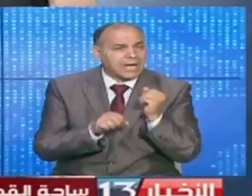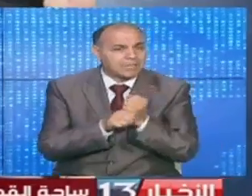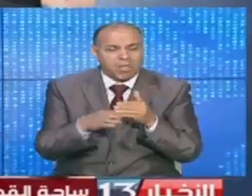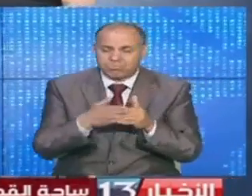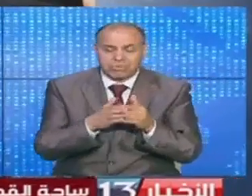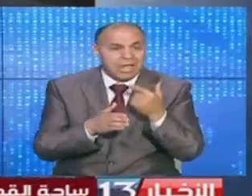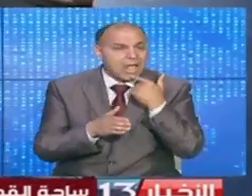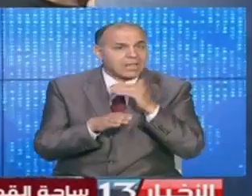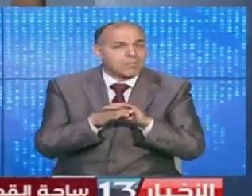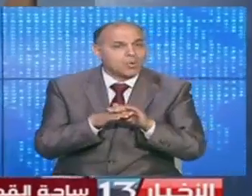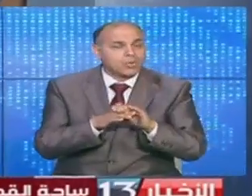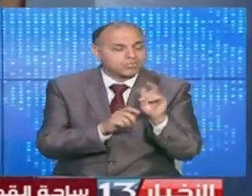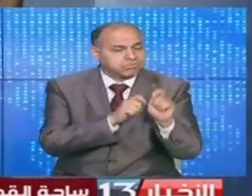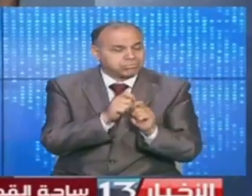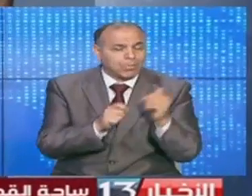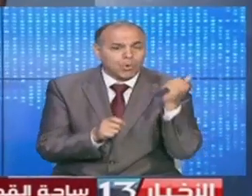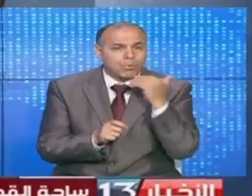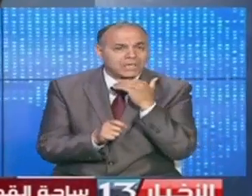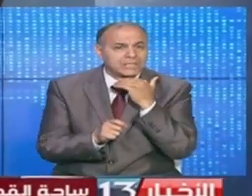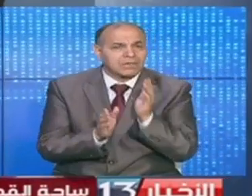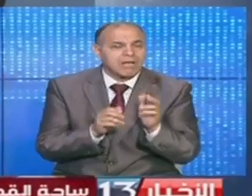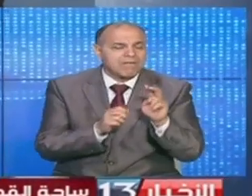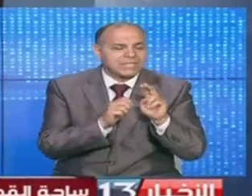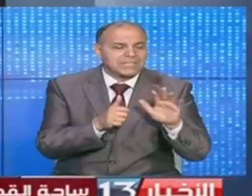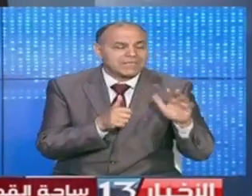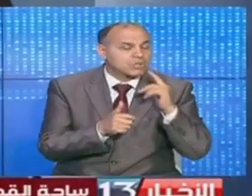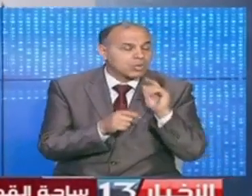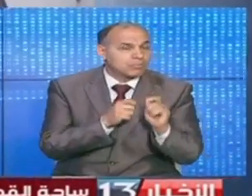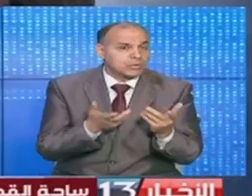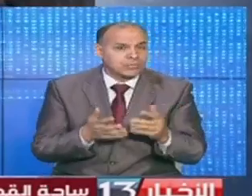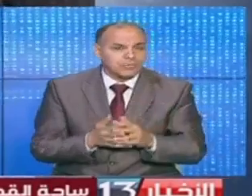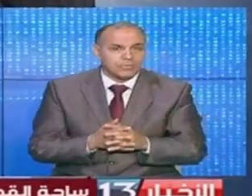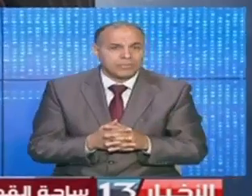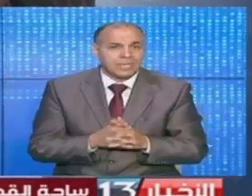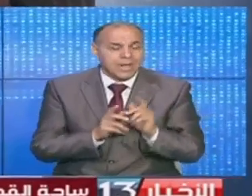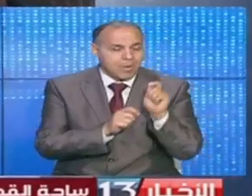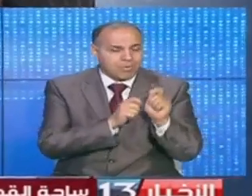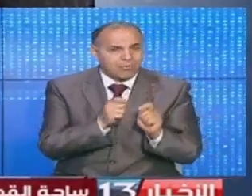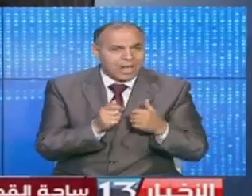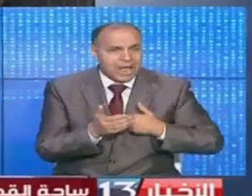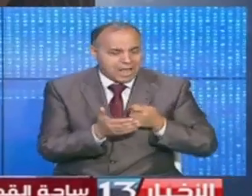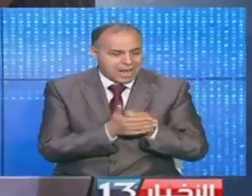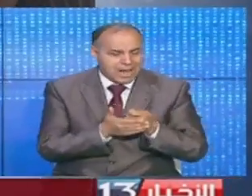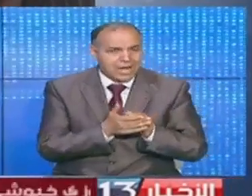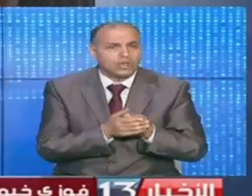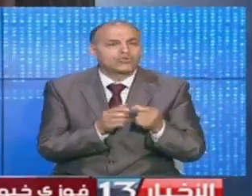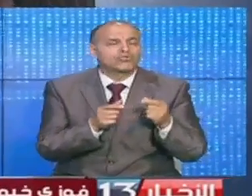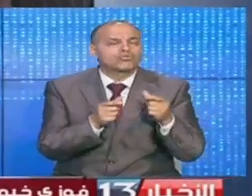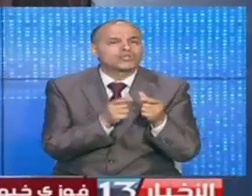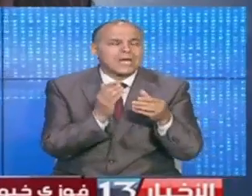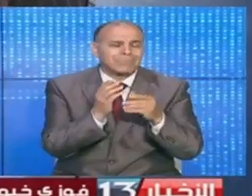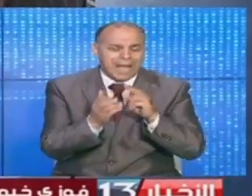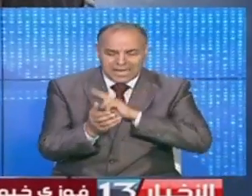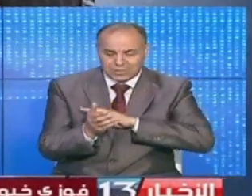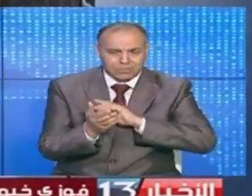ومنها ما تعلق بإسناد قروض مباشرة من صندوق 16-26. القرض هذا يحبوا يخلصوا به هو شركات التامين، تمشي انت